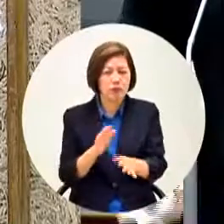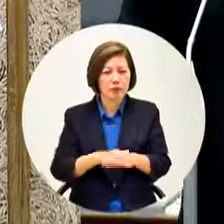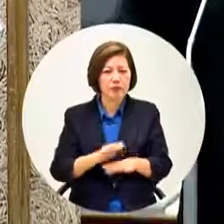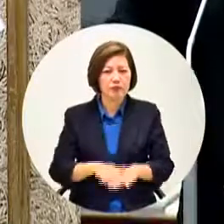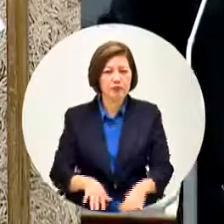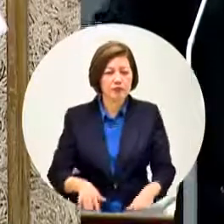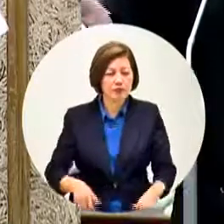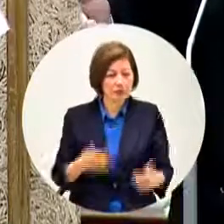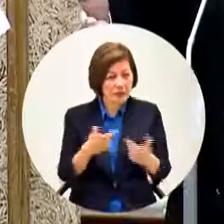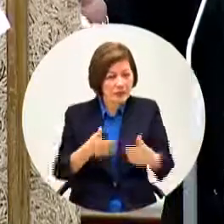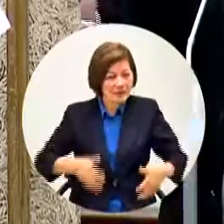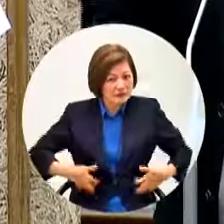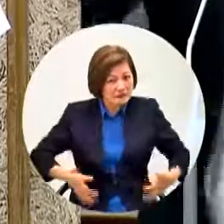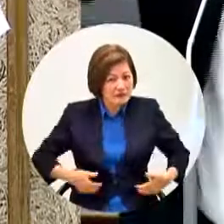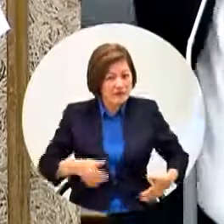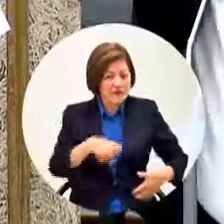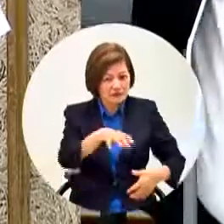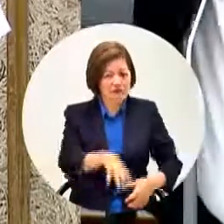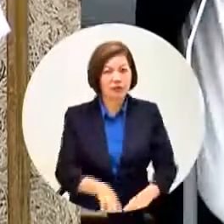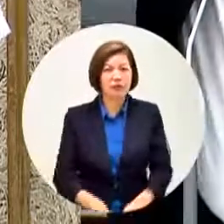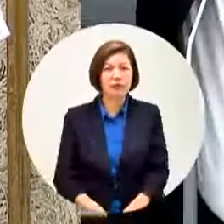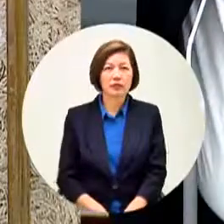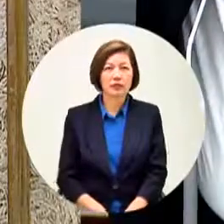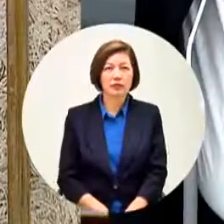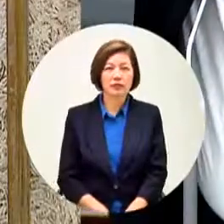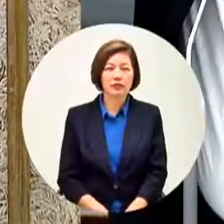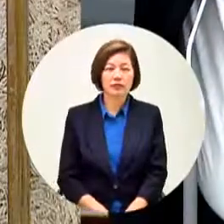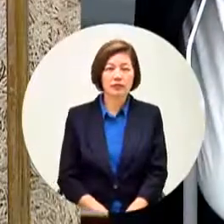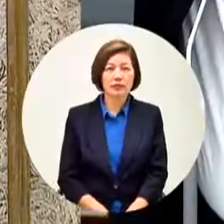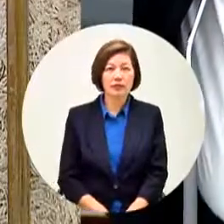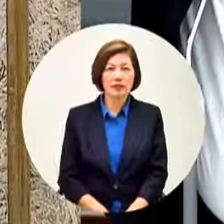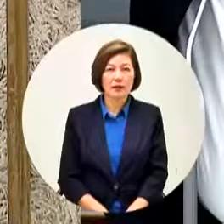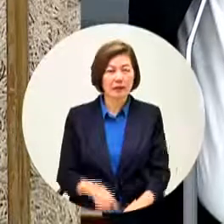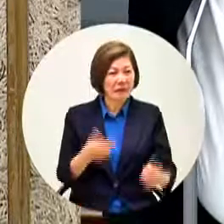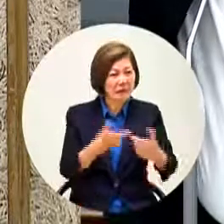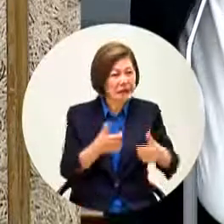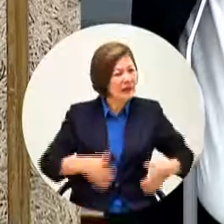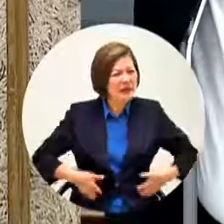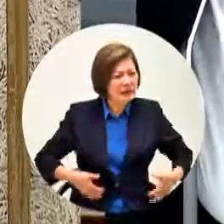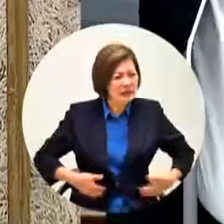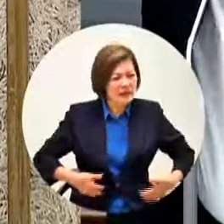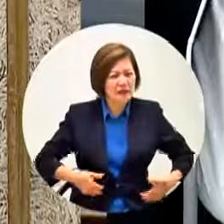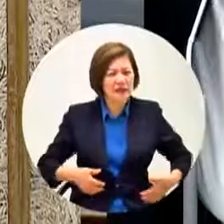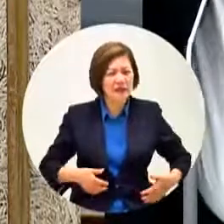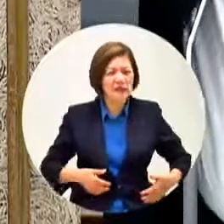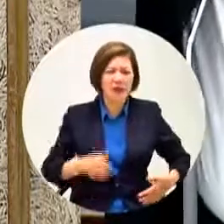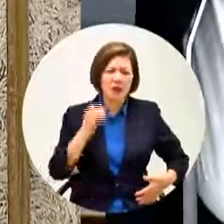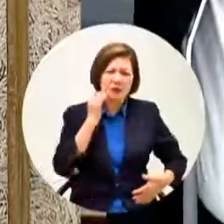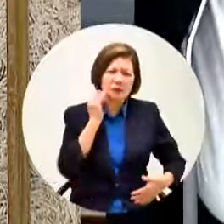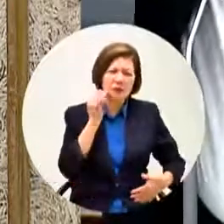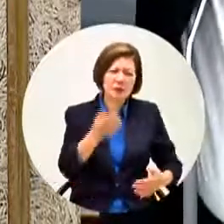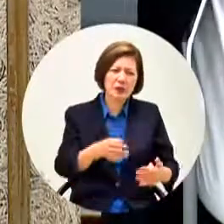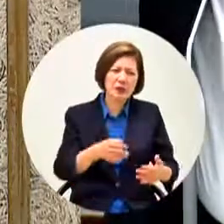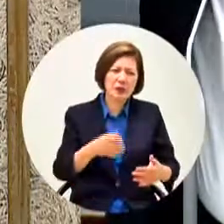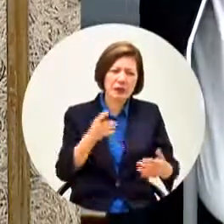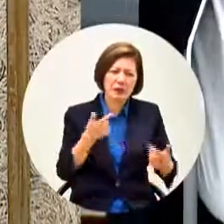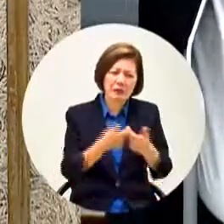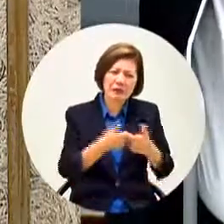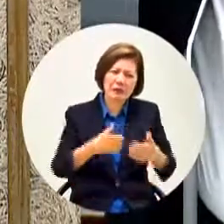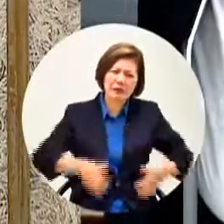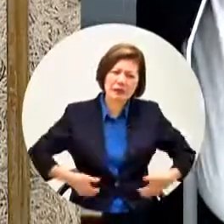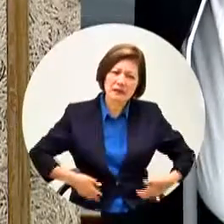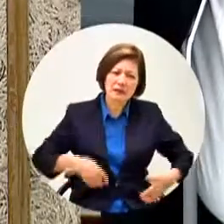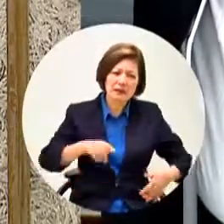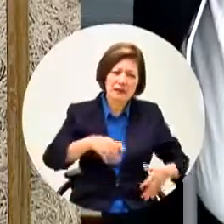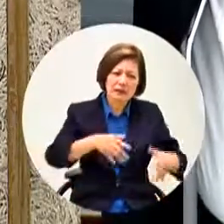分？ 我局长，我建议啊，卖讲应急啦吼，等下应急吼，你去可能去三等应家人搁伫遐应